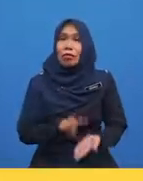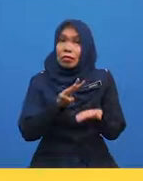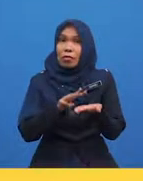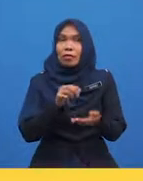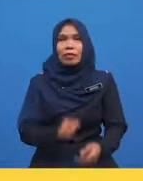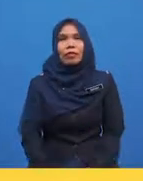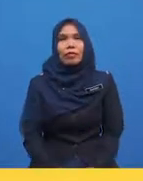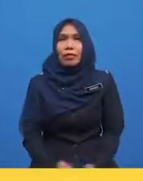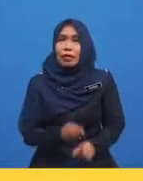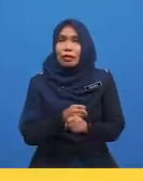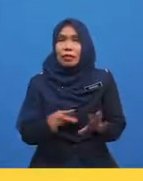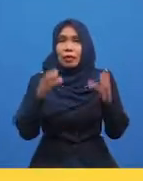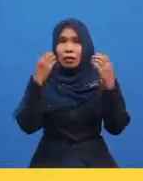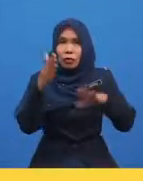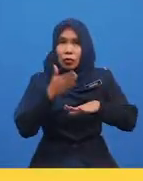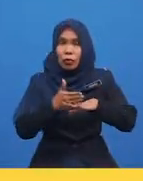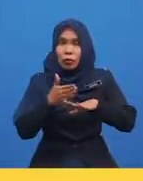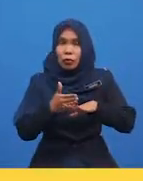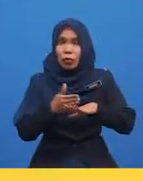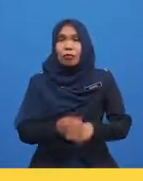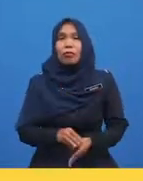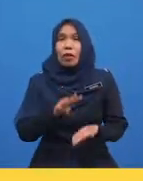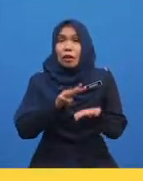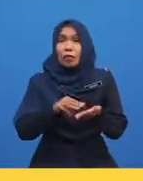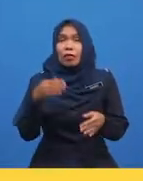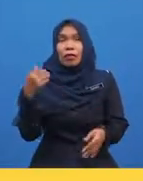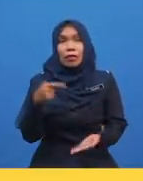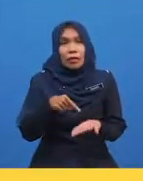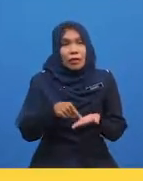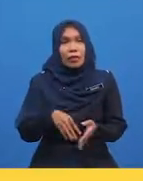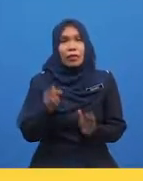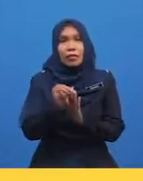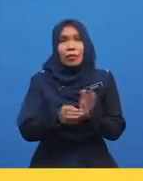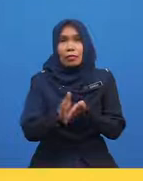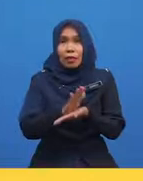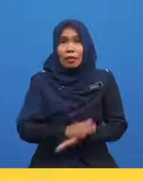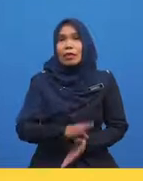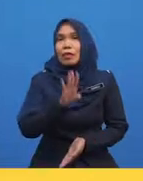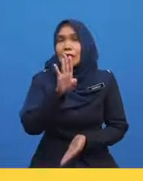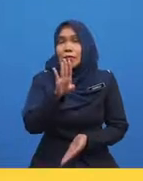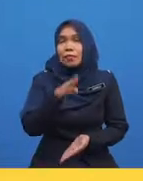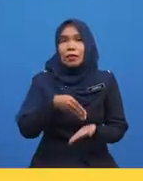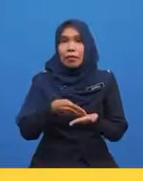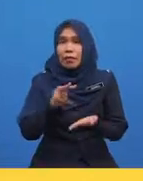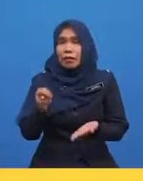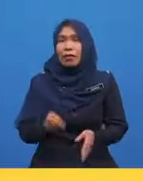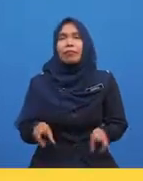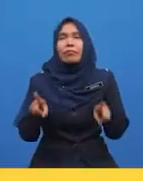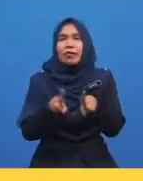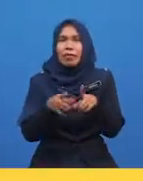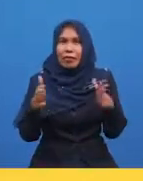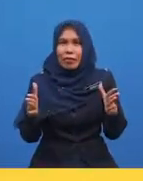potong, wafer ini menjadi 4 bahagian sama besar.